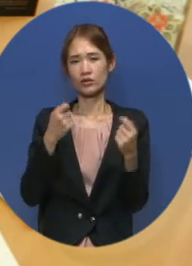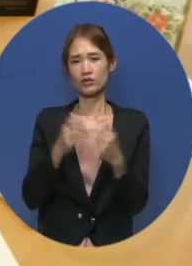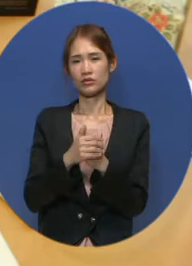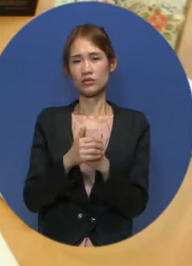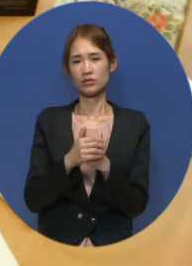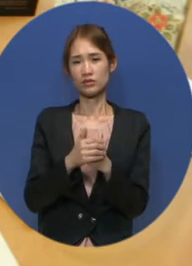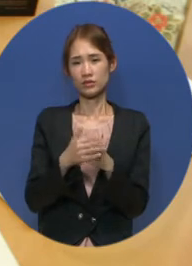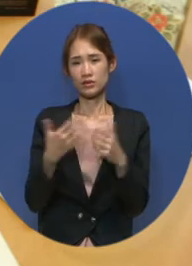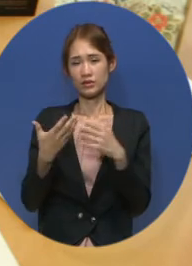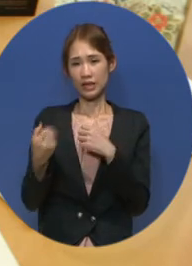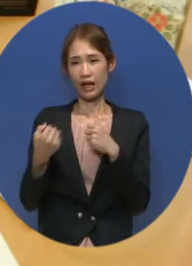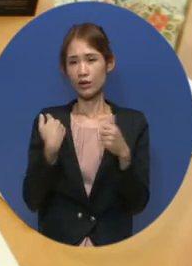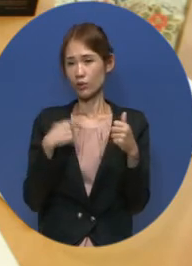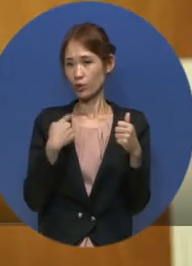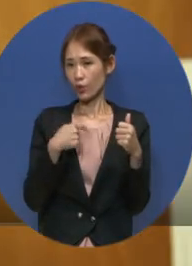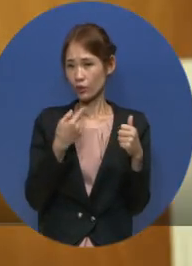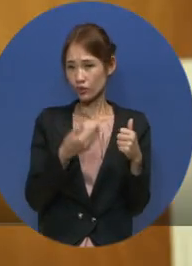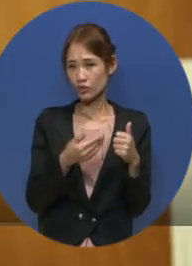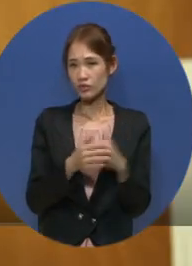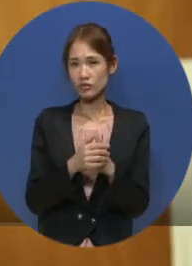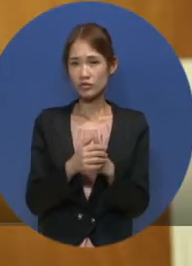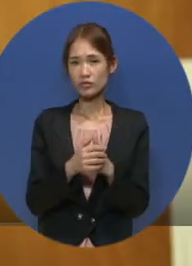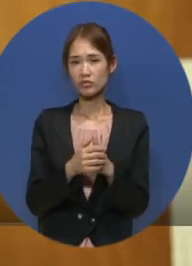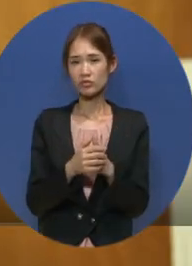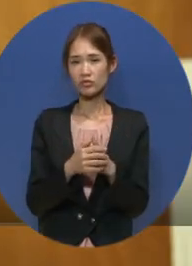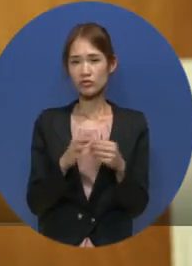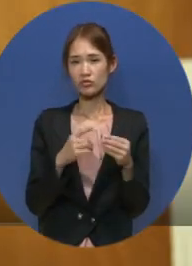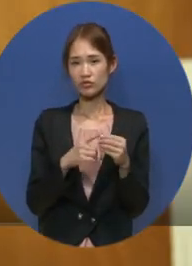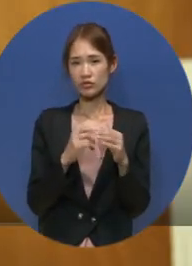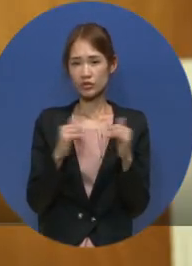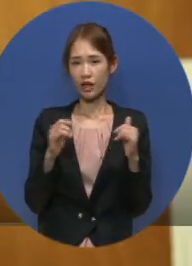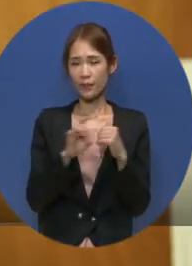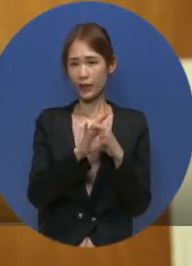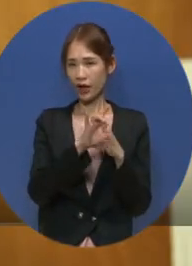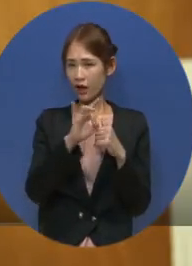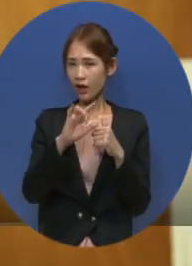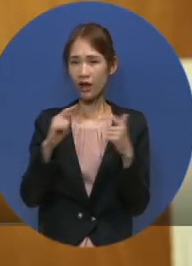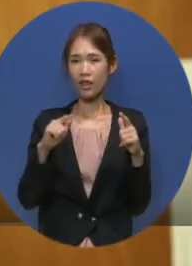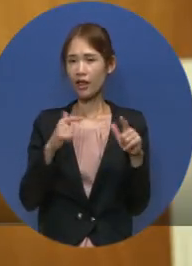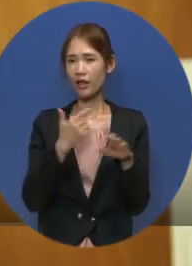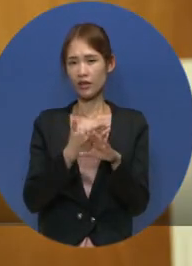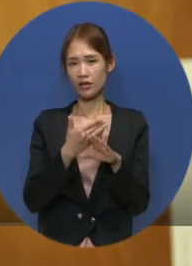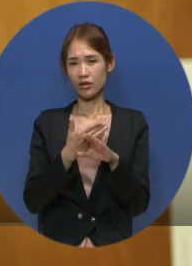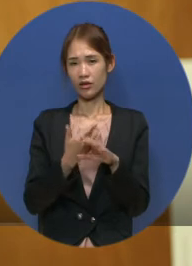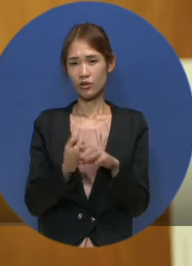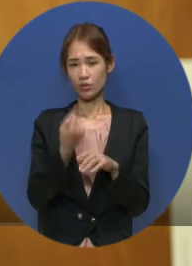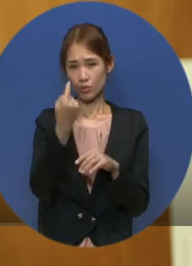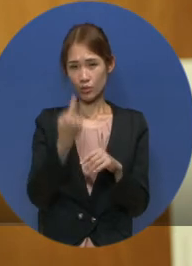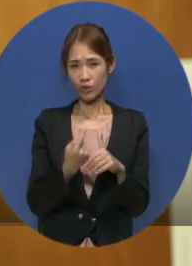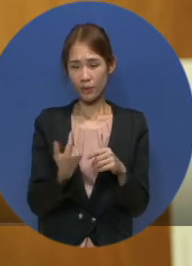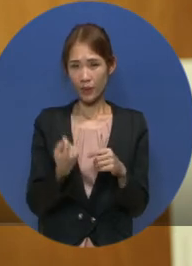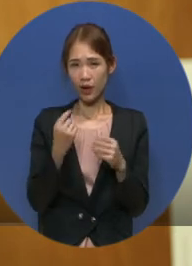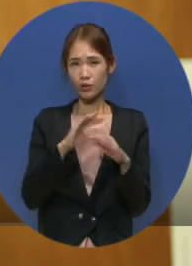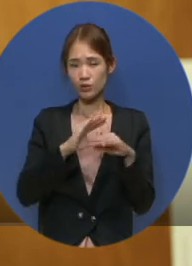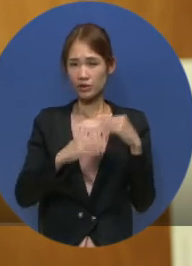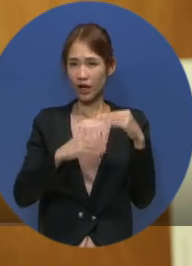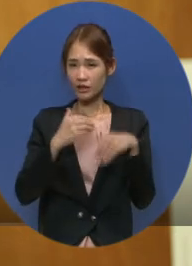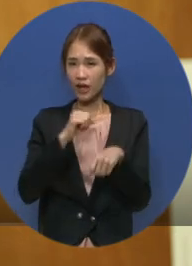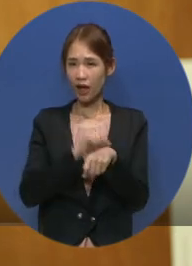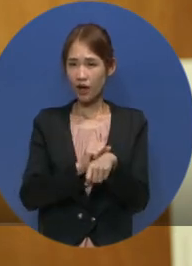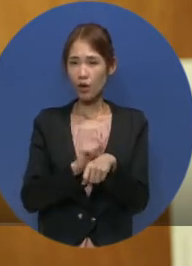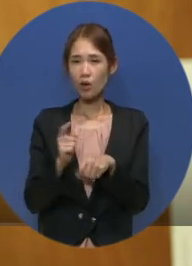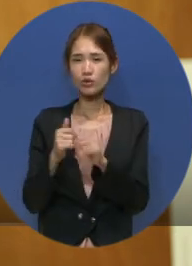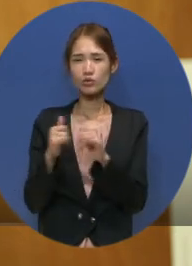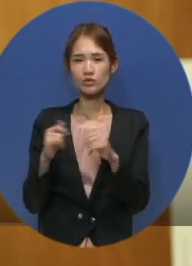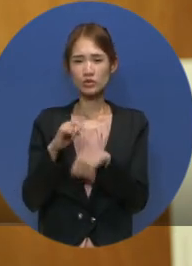어떻게 따로 교육을 하시는 건가요? 일단은 그 사람마다 굉장히 달라요. 어떤 분들은 오자마자 잘 접으시는 분들도 있으시고 어떤